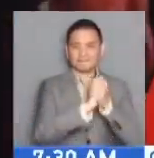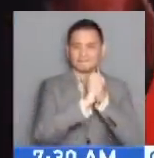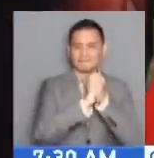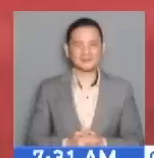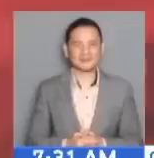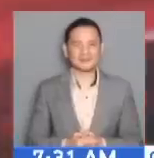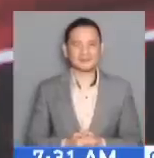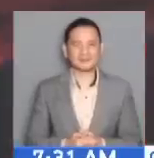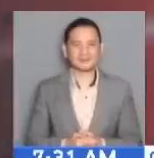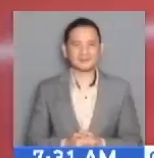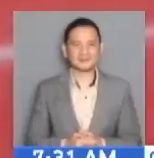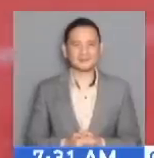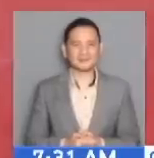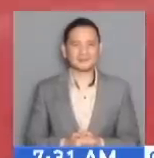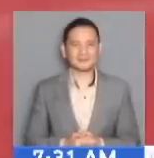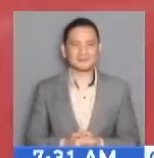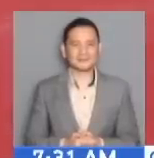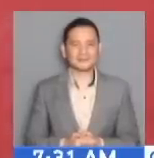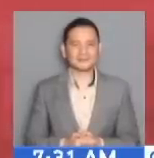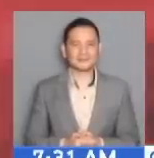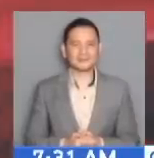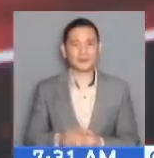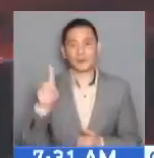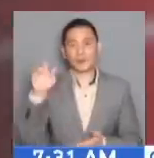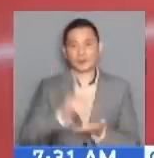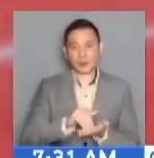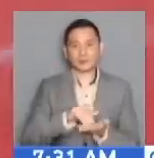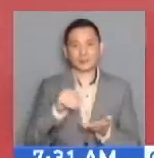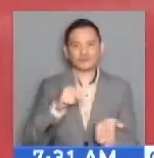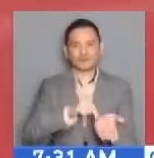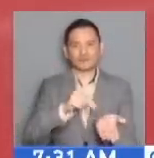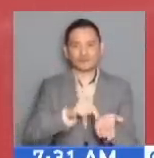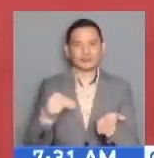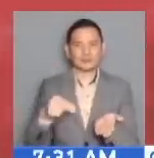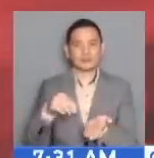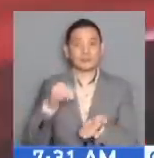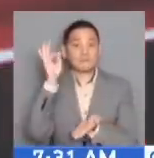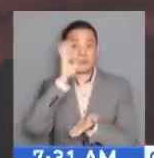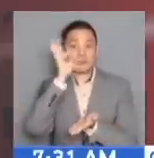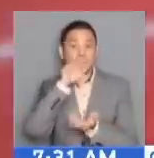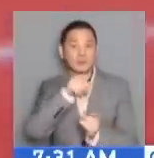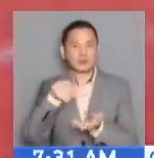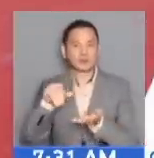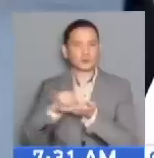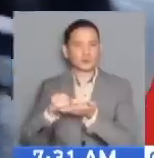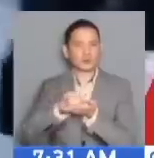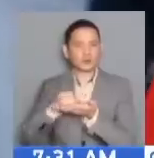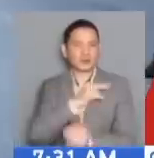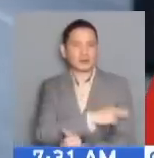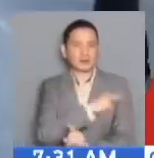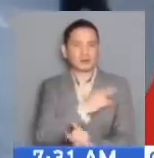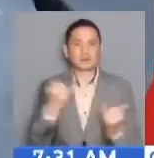David! 1,000 Pinoy nurses sa New York sa Amerika ang apektado ng strike sa 2 ospital doon.